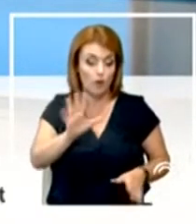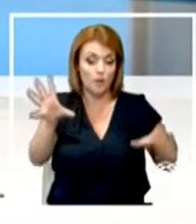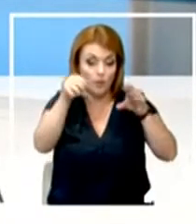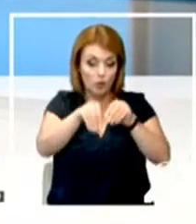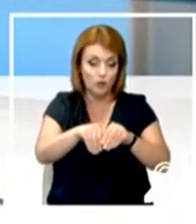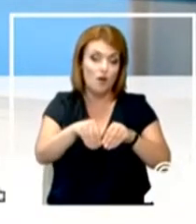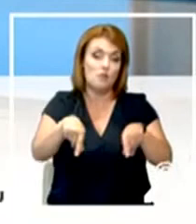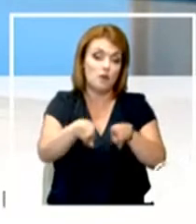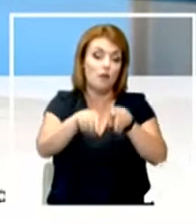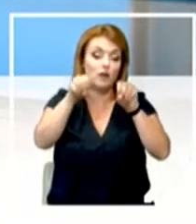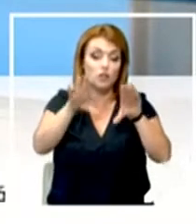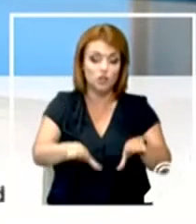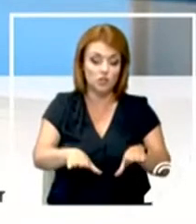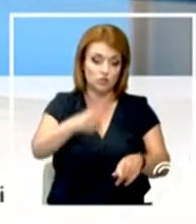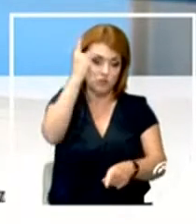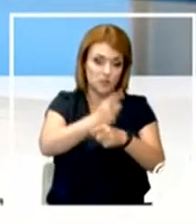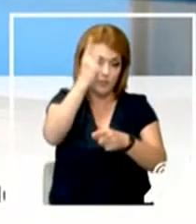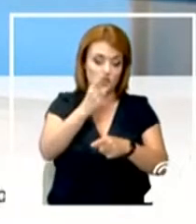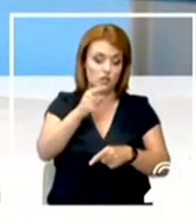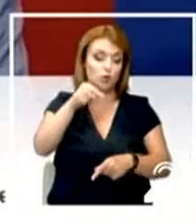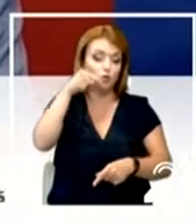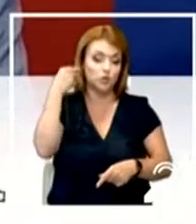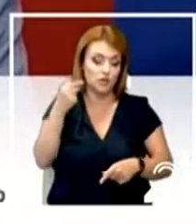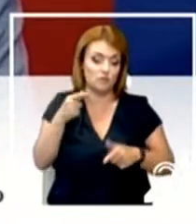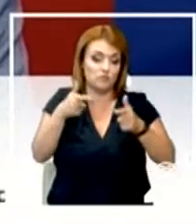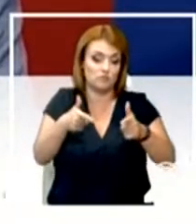șefului diplomației europene, Josep Borrell.